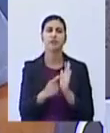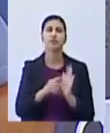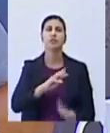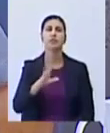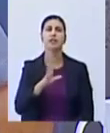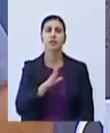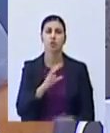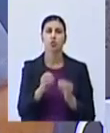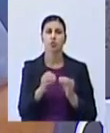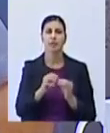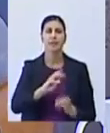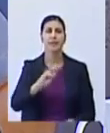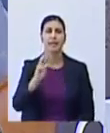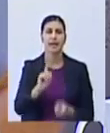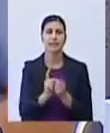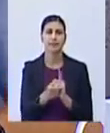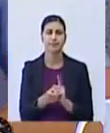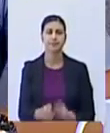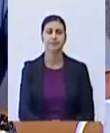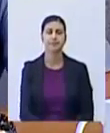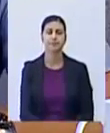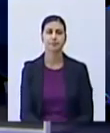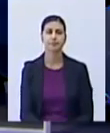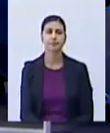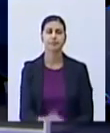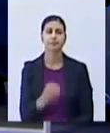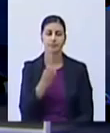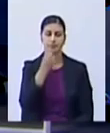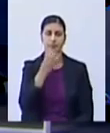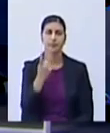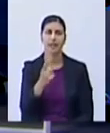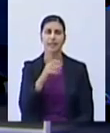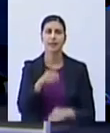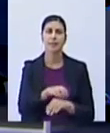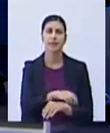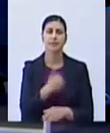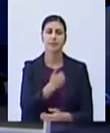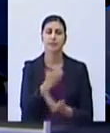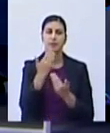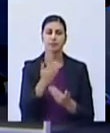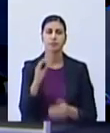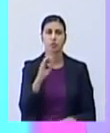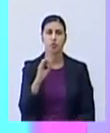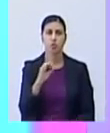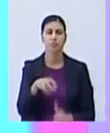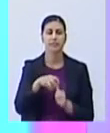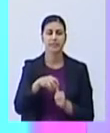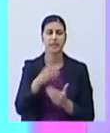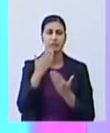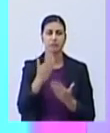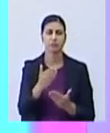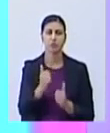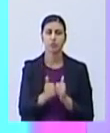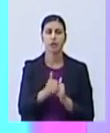გახდა 15 მილიარდი კი ბატონო კიდევ ერთი საკითხი რაზეც თქვენი პარტიის ლიდერი ძალიან ხშირად მოგმართავს ხოლმე